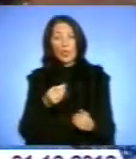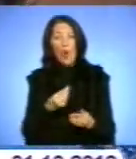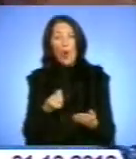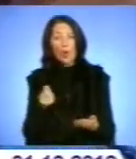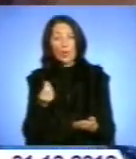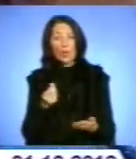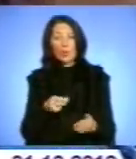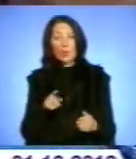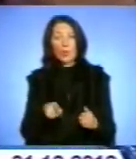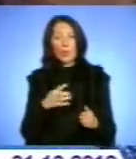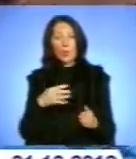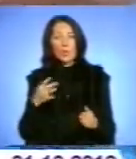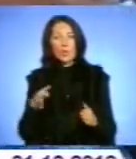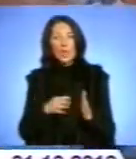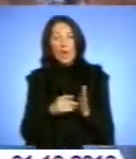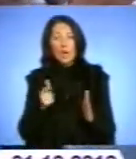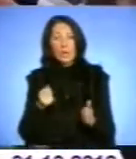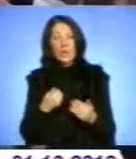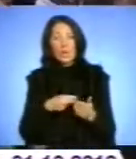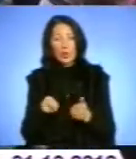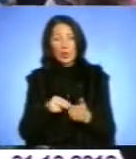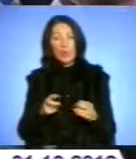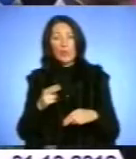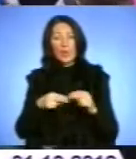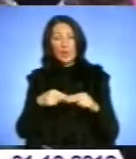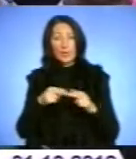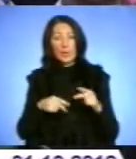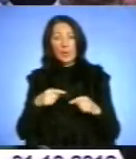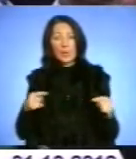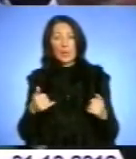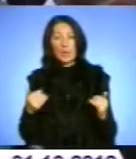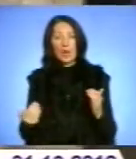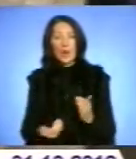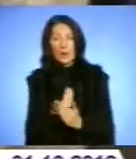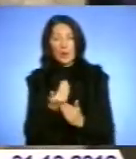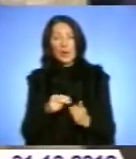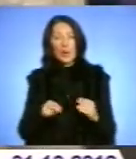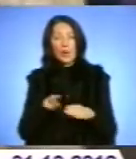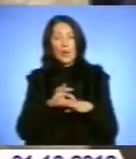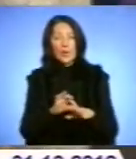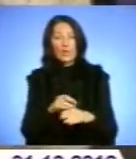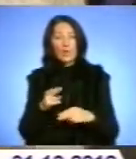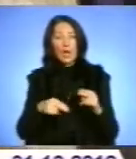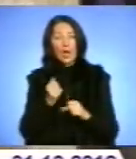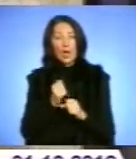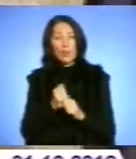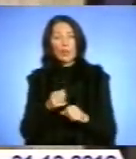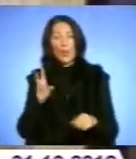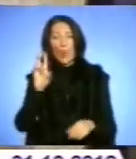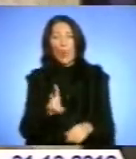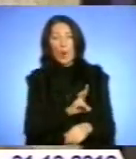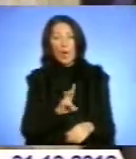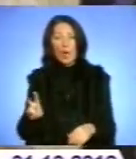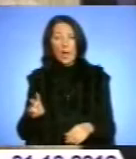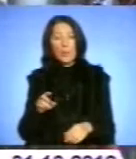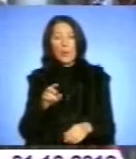тисяч гривень для закупівлі будматеріалів на проведення першочергових аварійно-відновлювальних робіт у храмі преподобного Онуфрія Великого